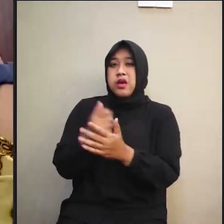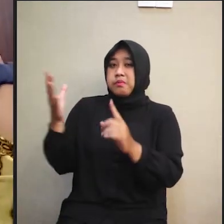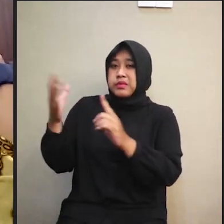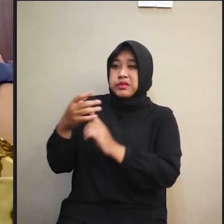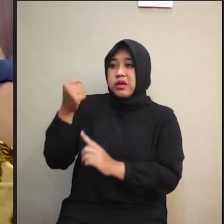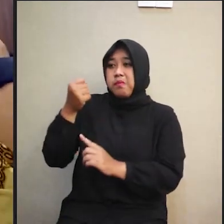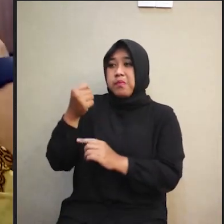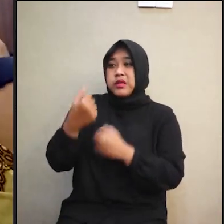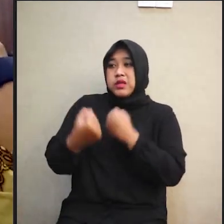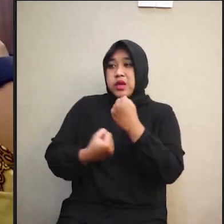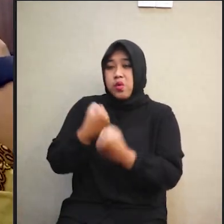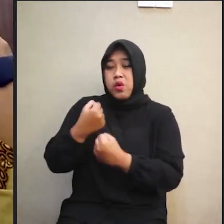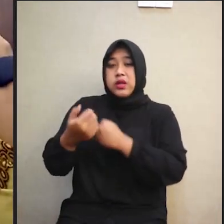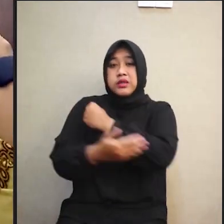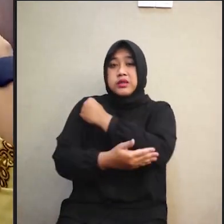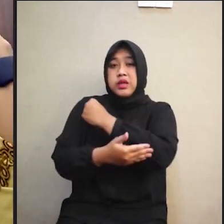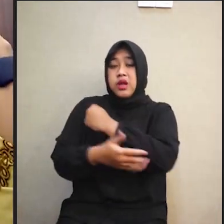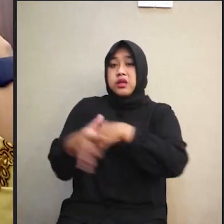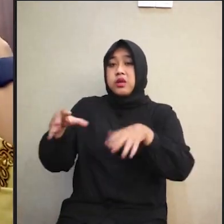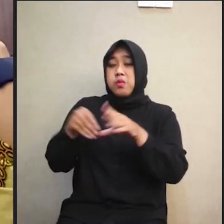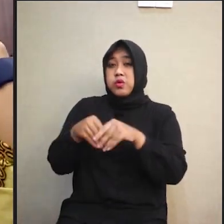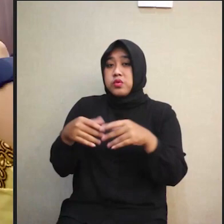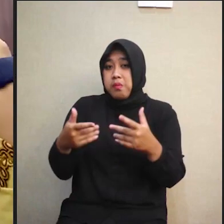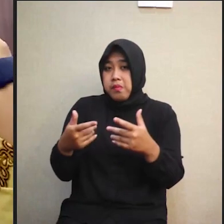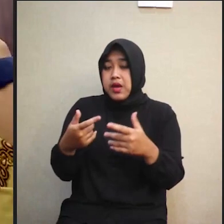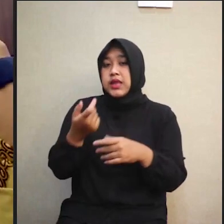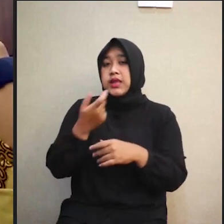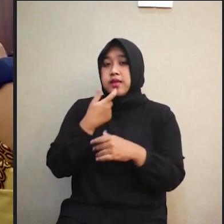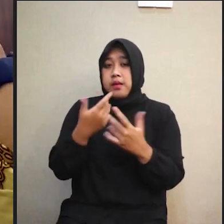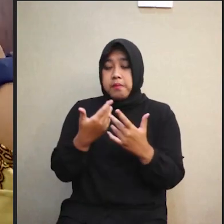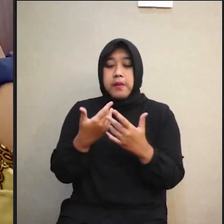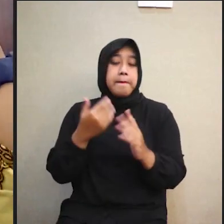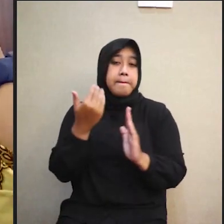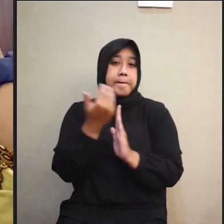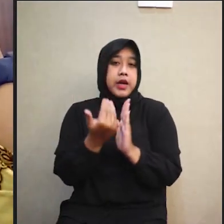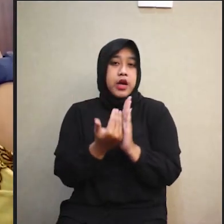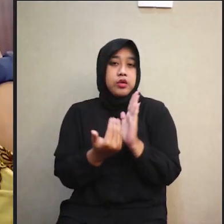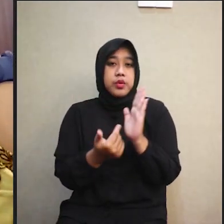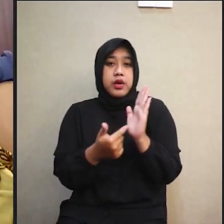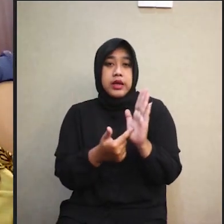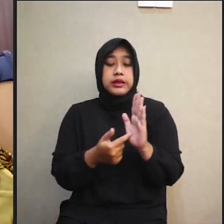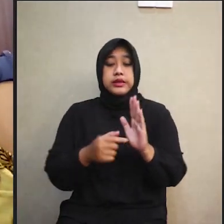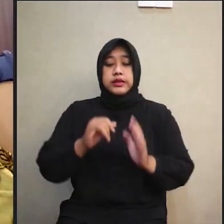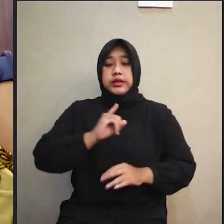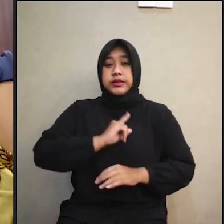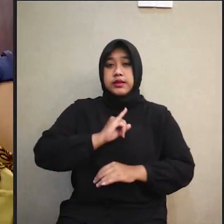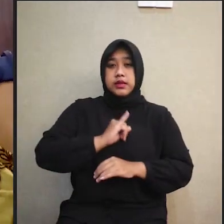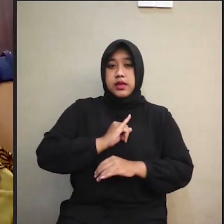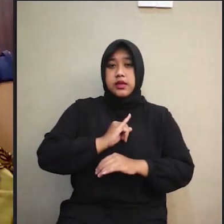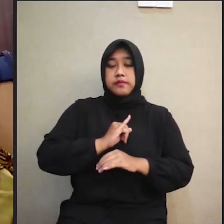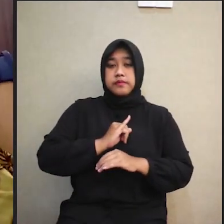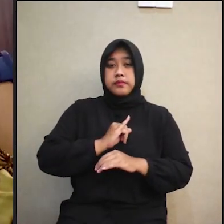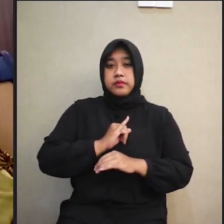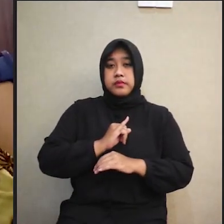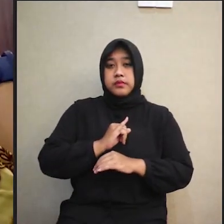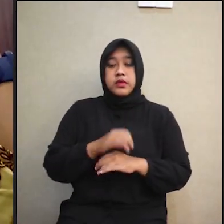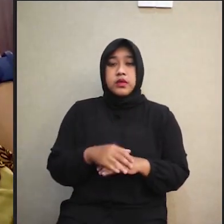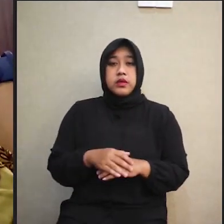dilakukan oleh negara termasuk salah satunya adalah peraturan internal di Fadilah